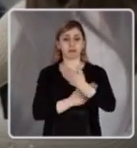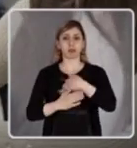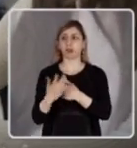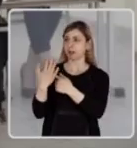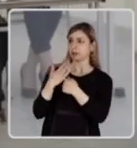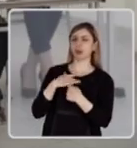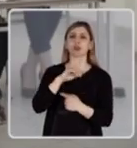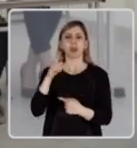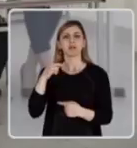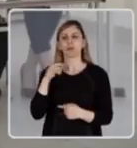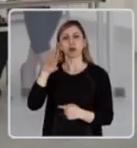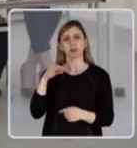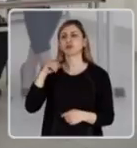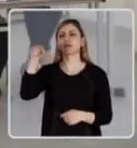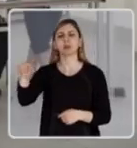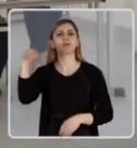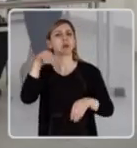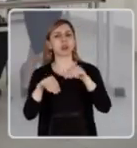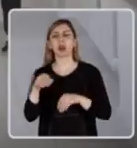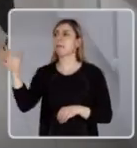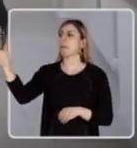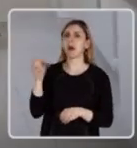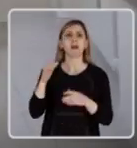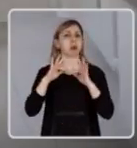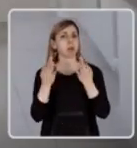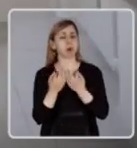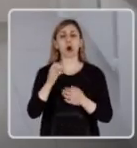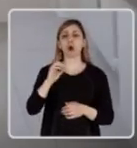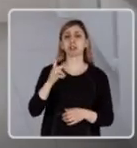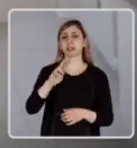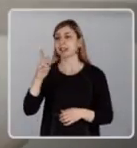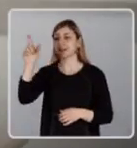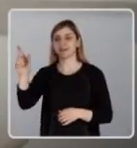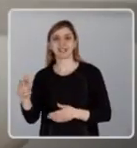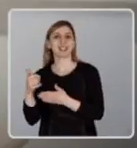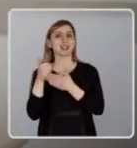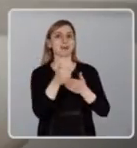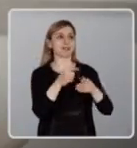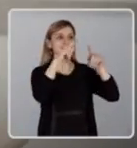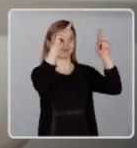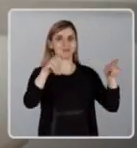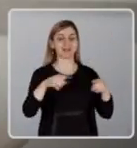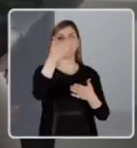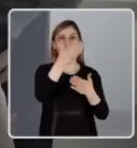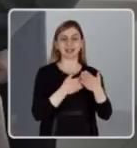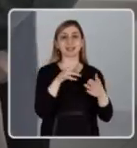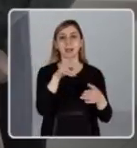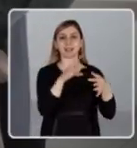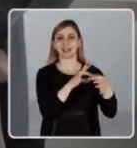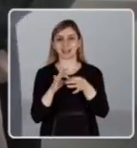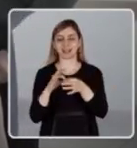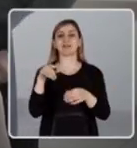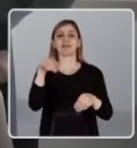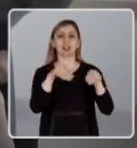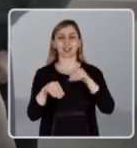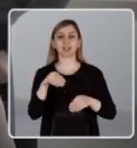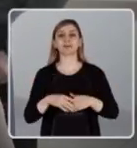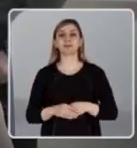për të bërë zgjedhjen tuaj. Ju mund të kërkoni ndihmën e një familjari ose zgjedhësi tjetër që është në listën e zgjedhësve të qendrës tuaj të